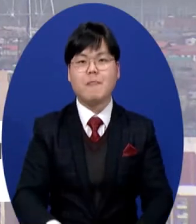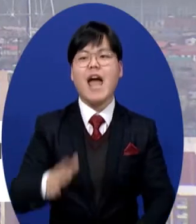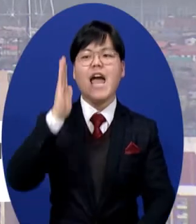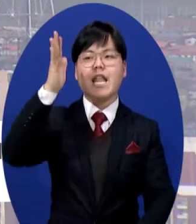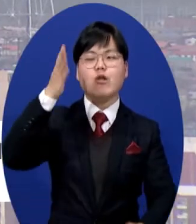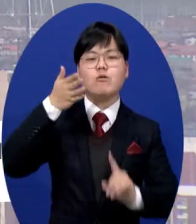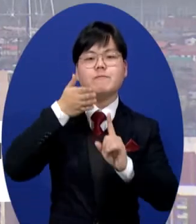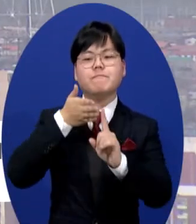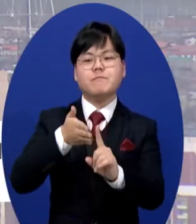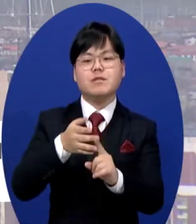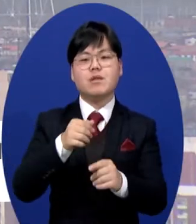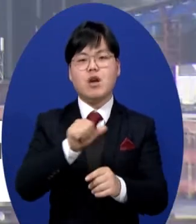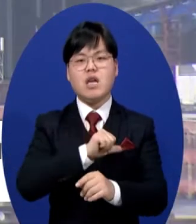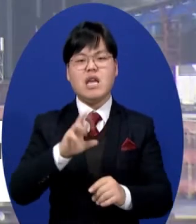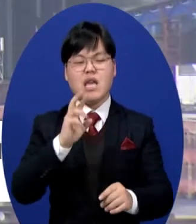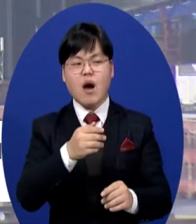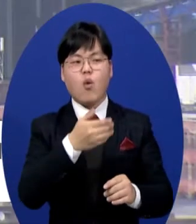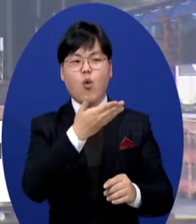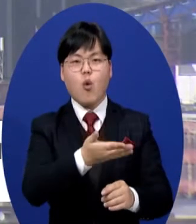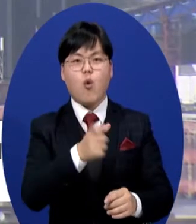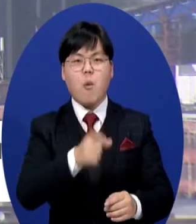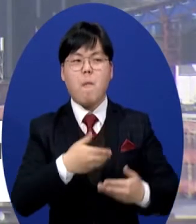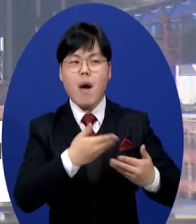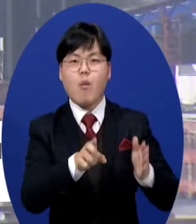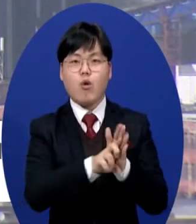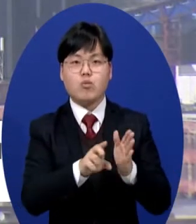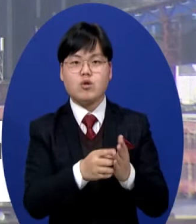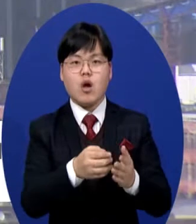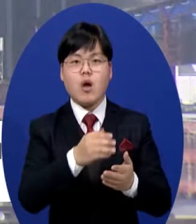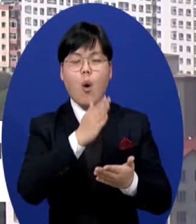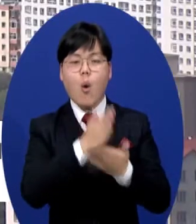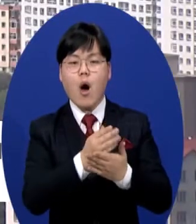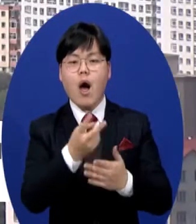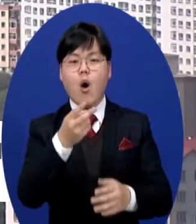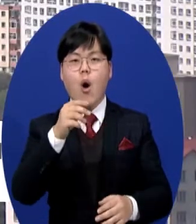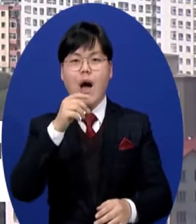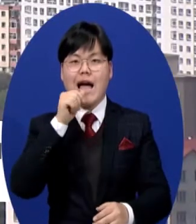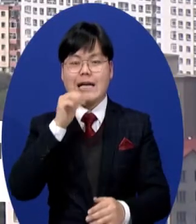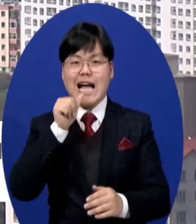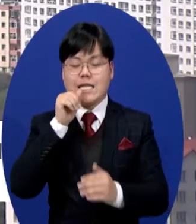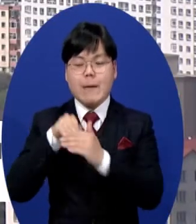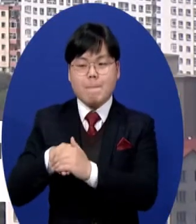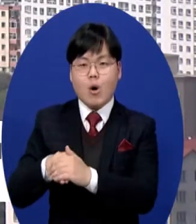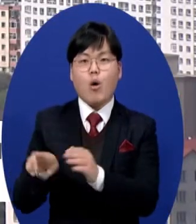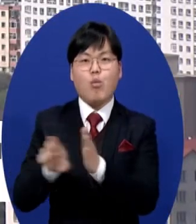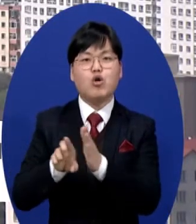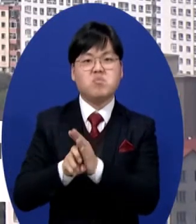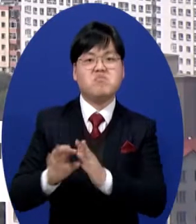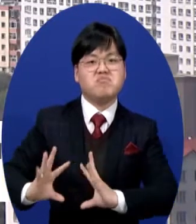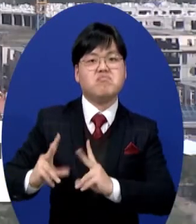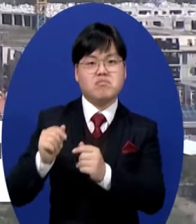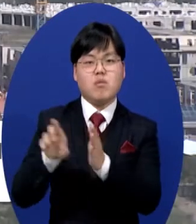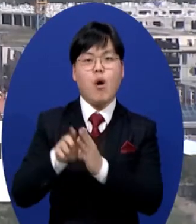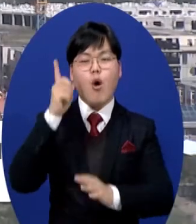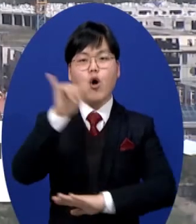ирээдүйд чиглэсэн байх боломжийг мөн бүрдүүлж байна. Үүнээс гадна тодорхой хэсэг нь хуримтлалд шилждэг тогтолцоо олон улсад байдагтай адил манай улсад мөн